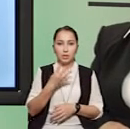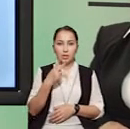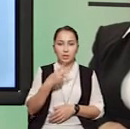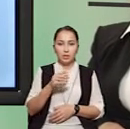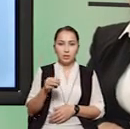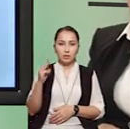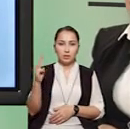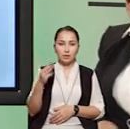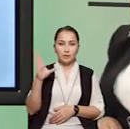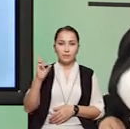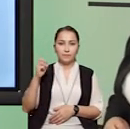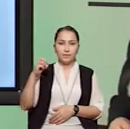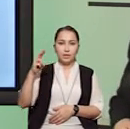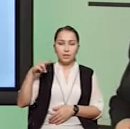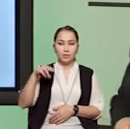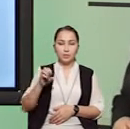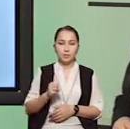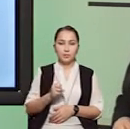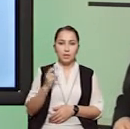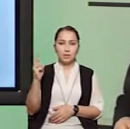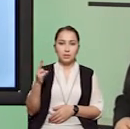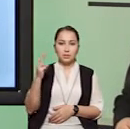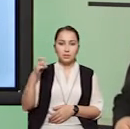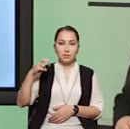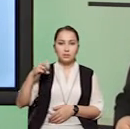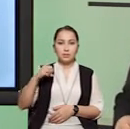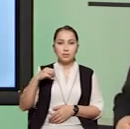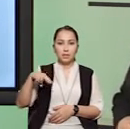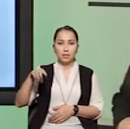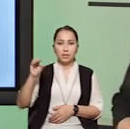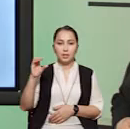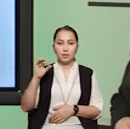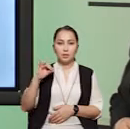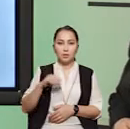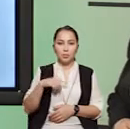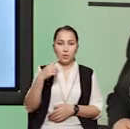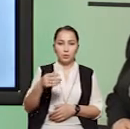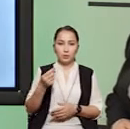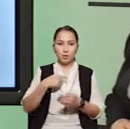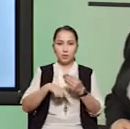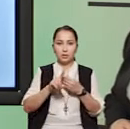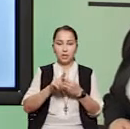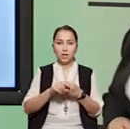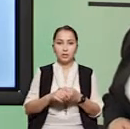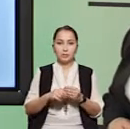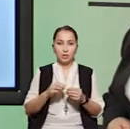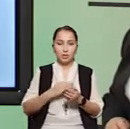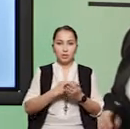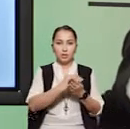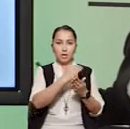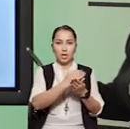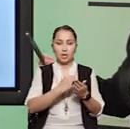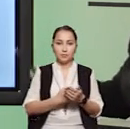1742-yili shved olimi Andre Celsius tomonidan Celsius shkalasi yaratildi.